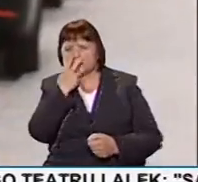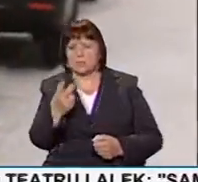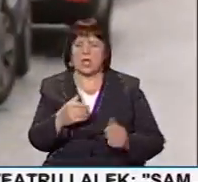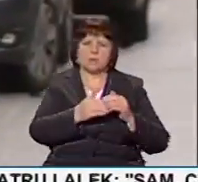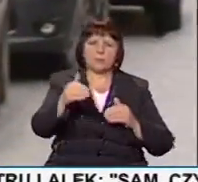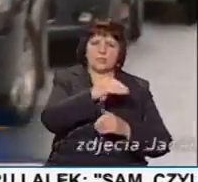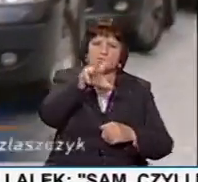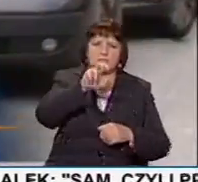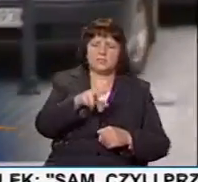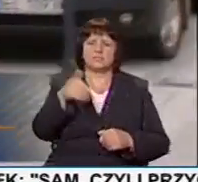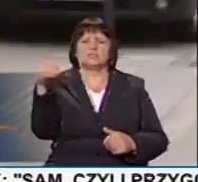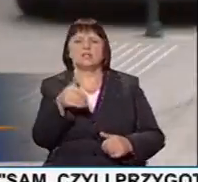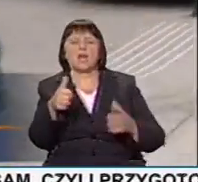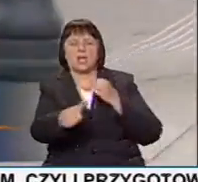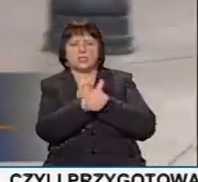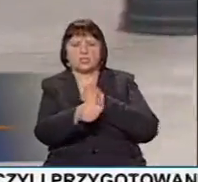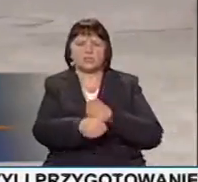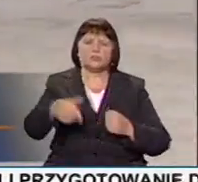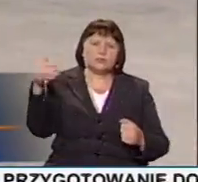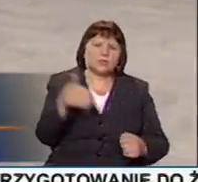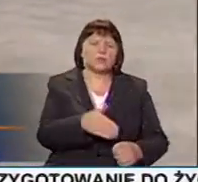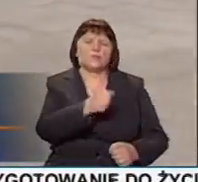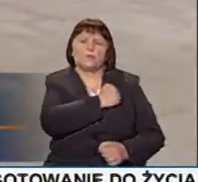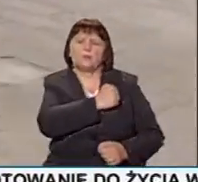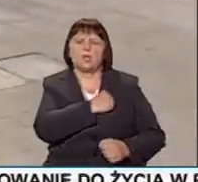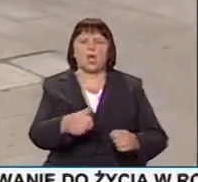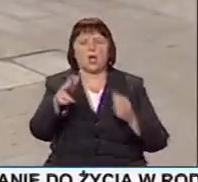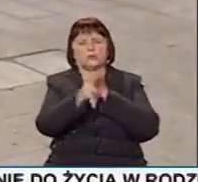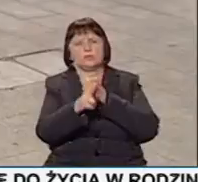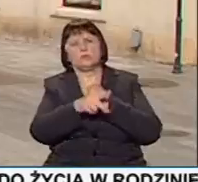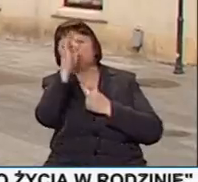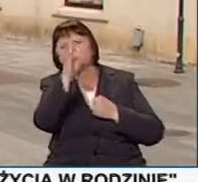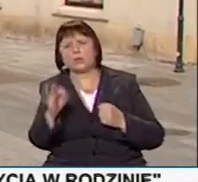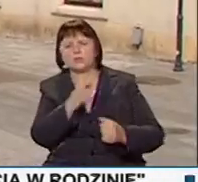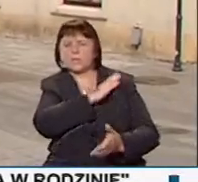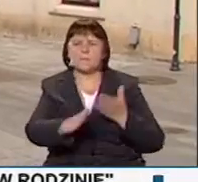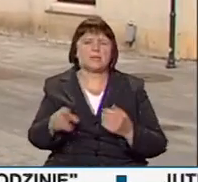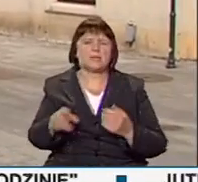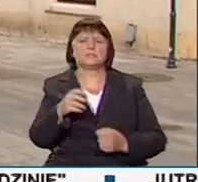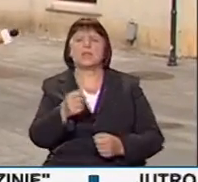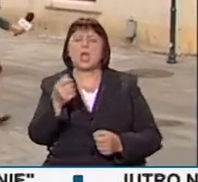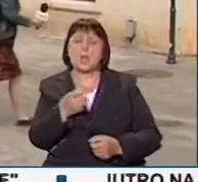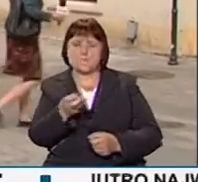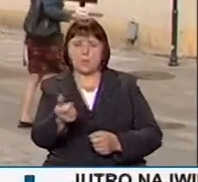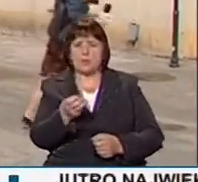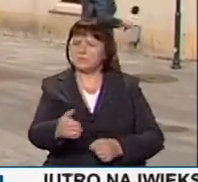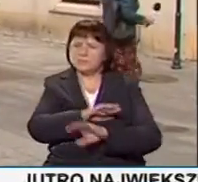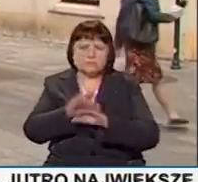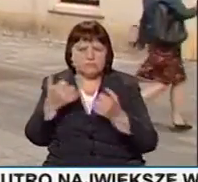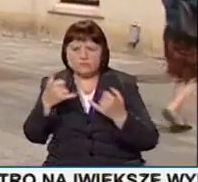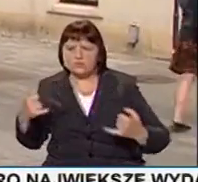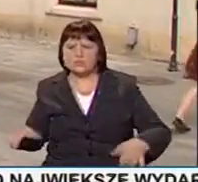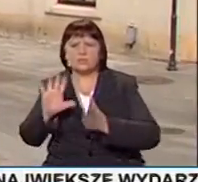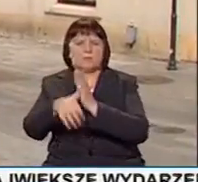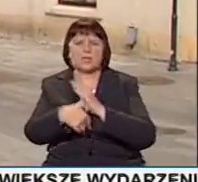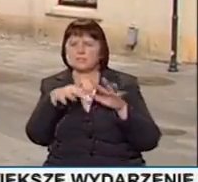Ponad 363 tysiące wypożyczeń, z czego 80% bezpłatnych. Zdaniem władz Łodzi w żadnym innym mieście liczba ta